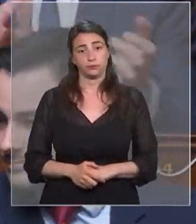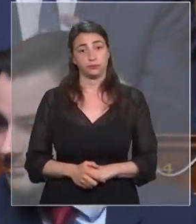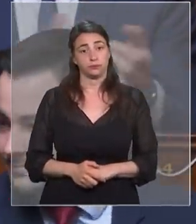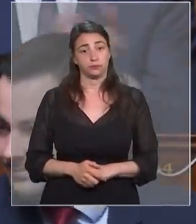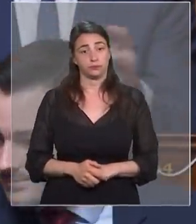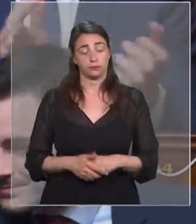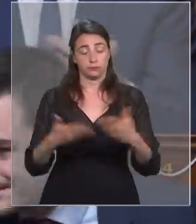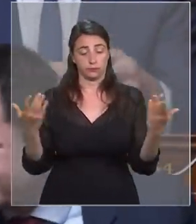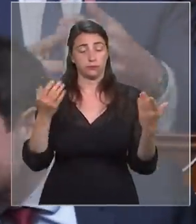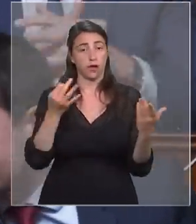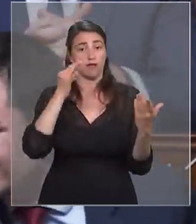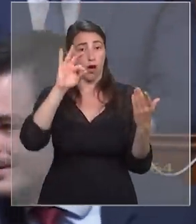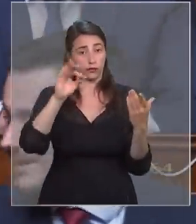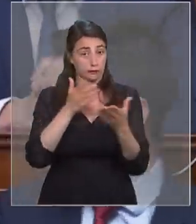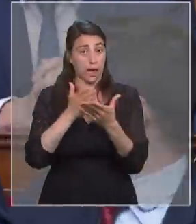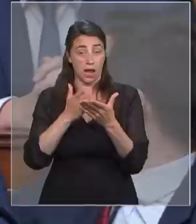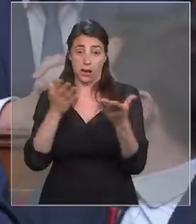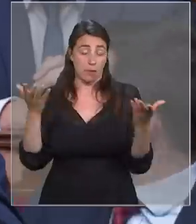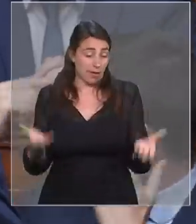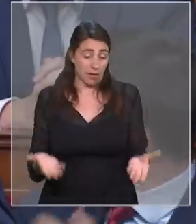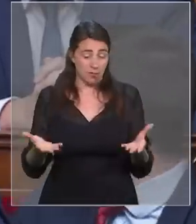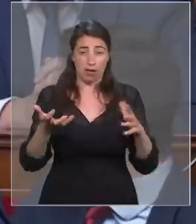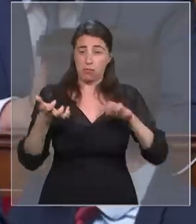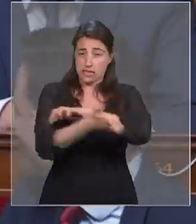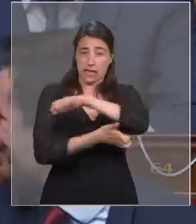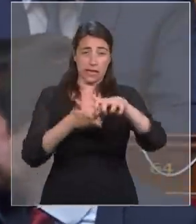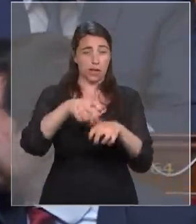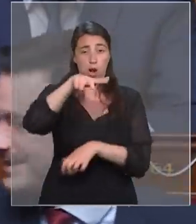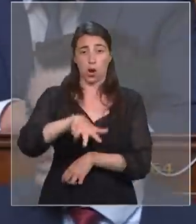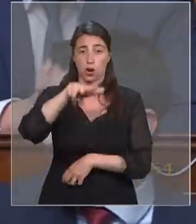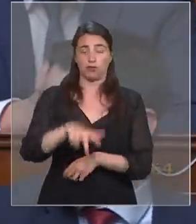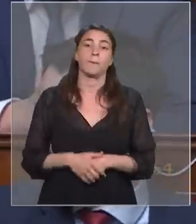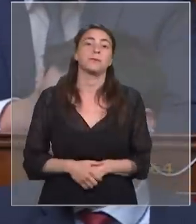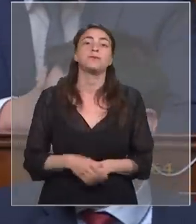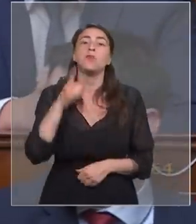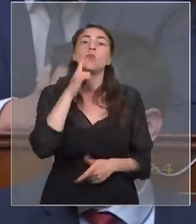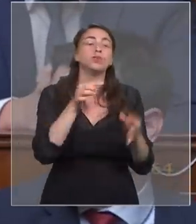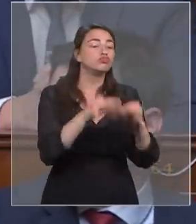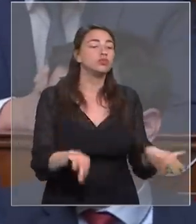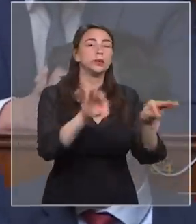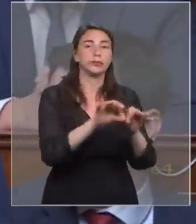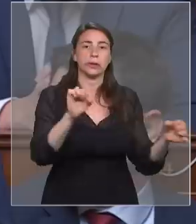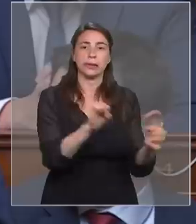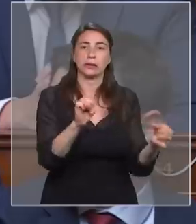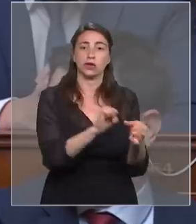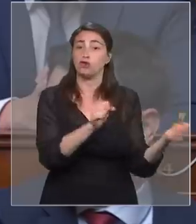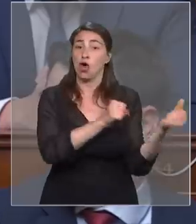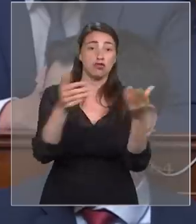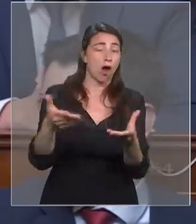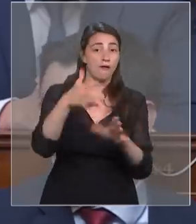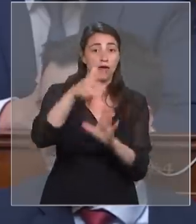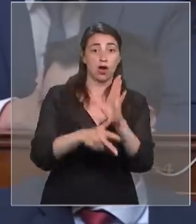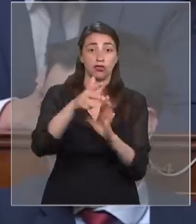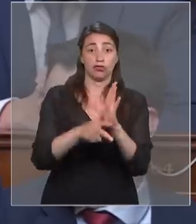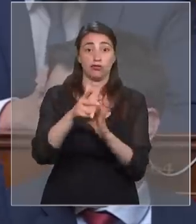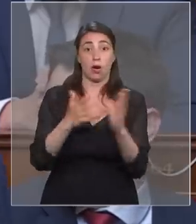La France est entrée dans une crise du logement sans précédent. Dans les zones tendues, l'offre de logements, notamment locatives, est insuffisante pour répondre à la demande